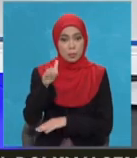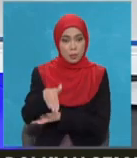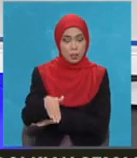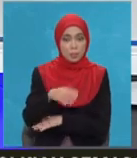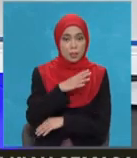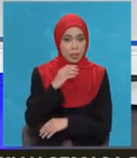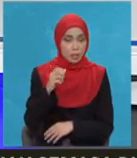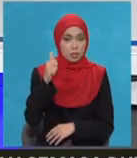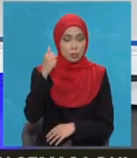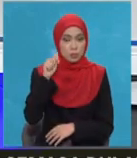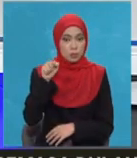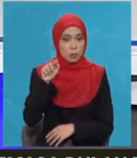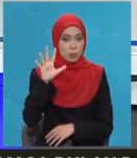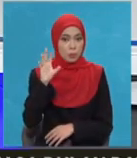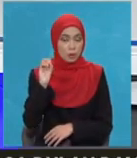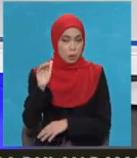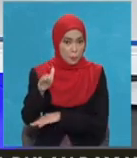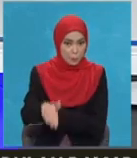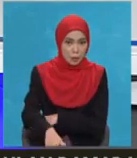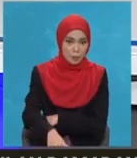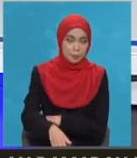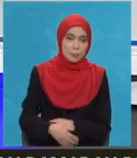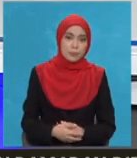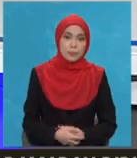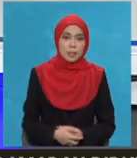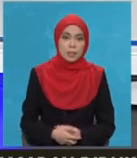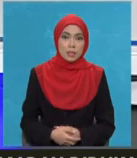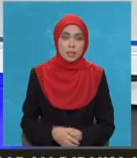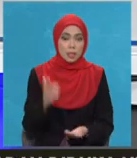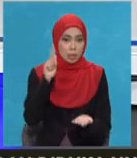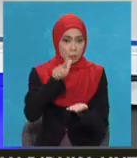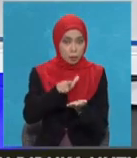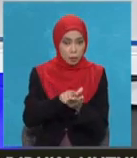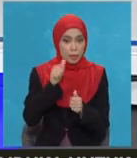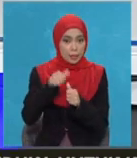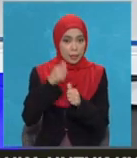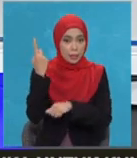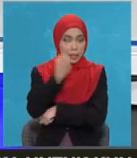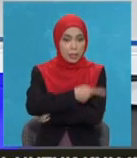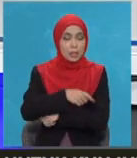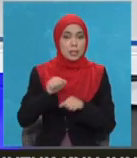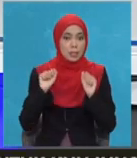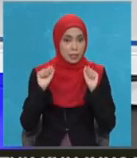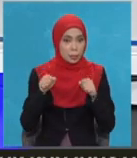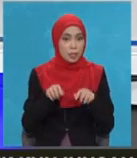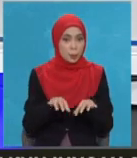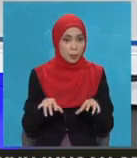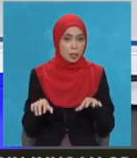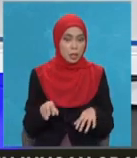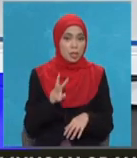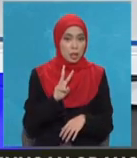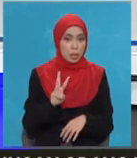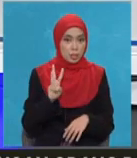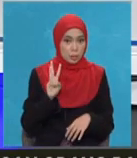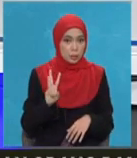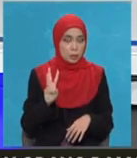10.50 Malam Bagi rekaman Laporan harian juga boleh diikuti melalui laman sesama resmi majelis masyarakat